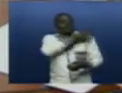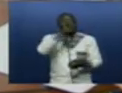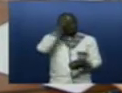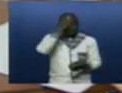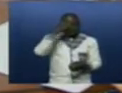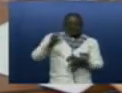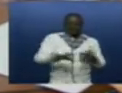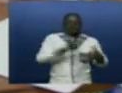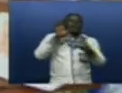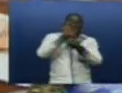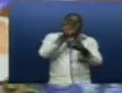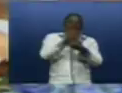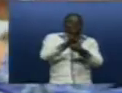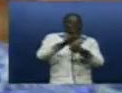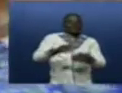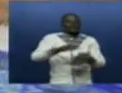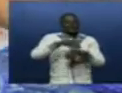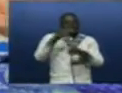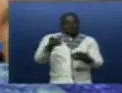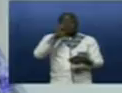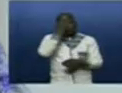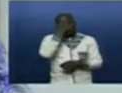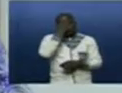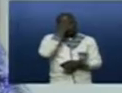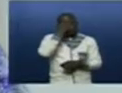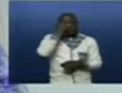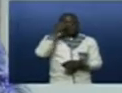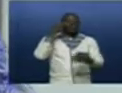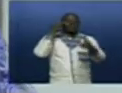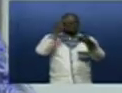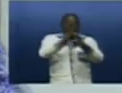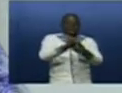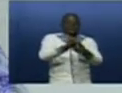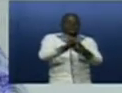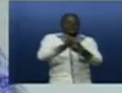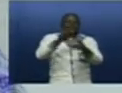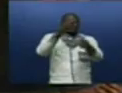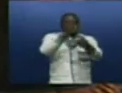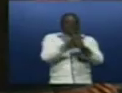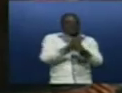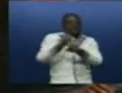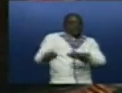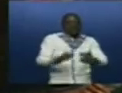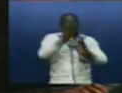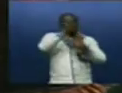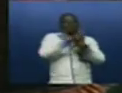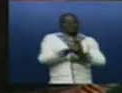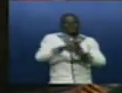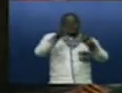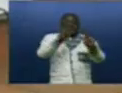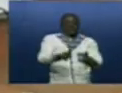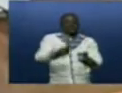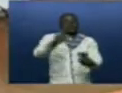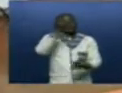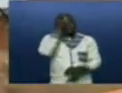plaidoyer auprès des membres du gouvernement. Objectif, obtenir l'engagement personnel de ses autorités politiques